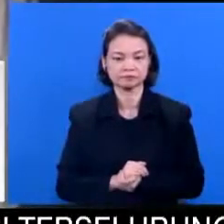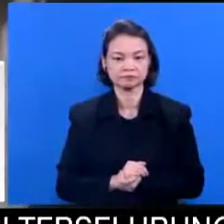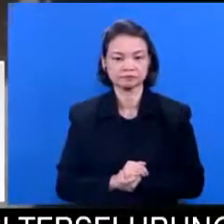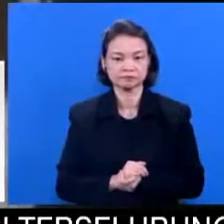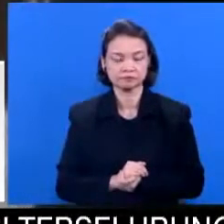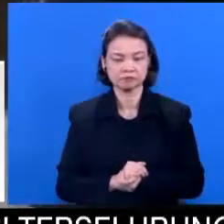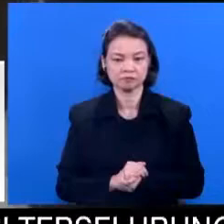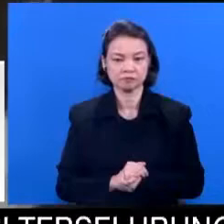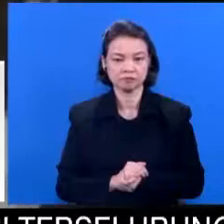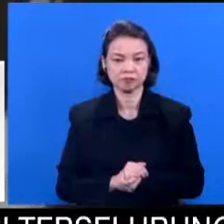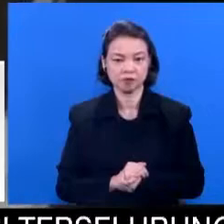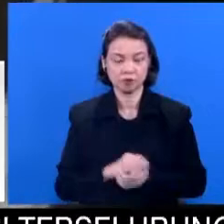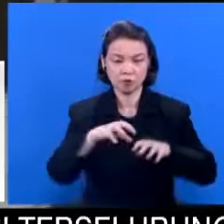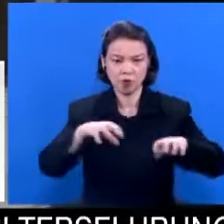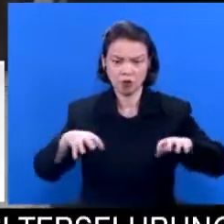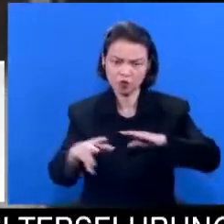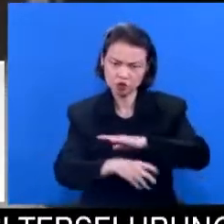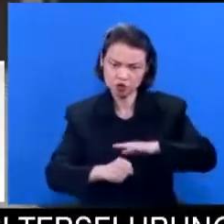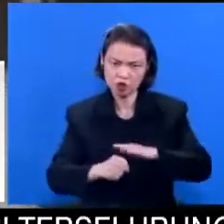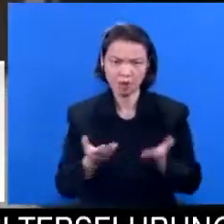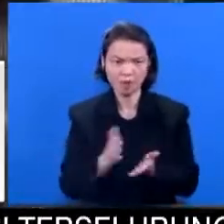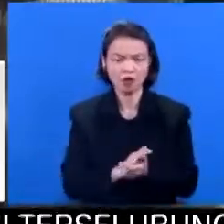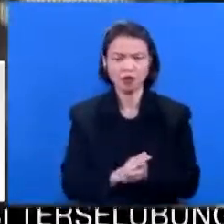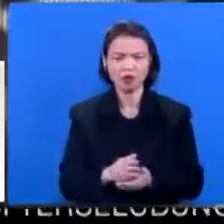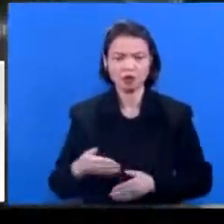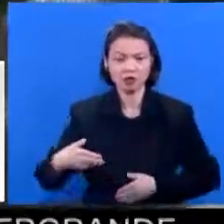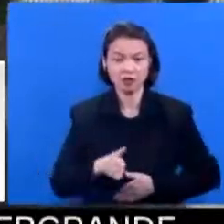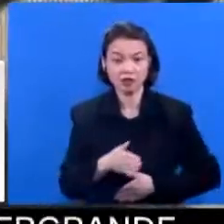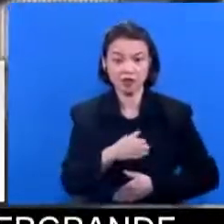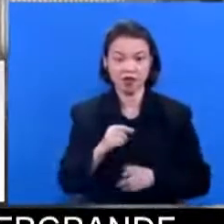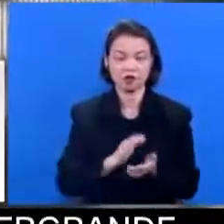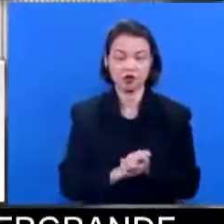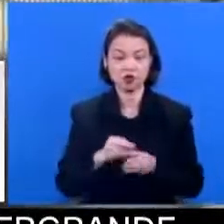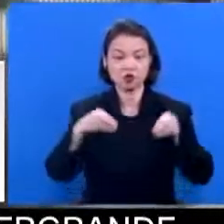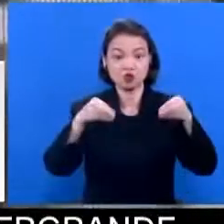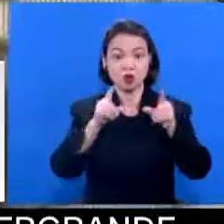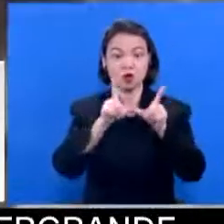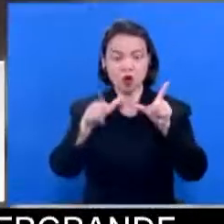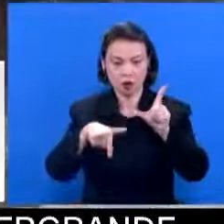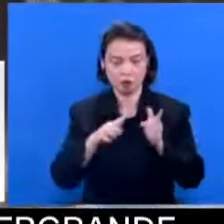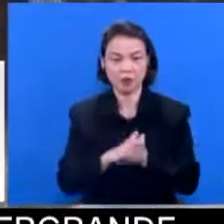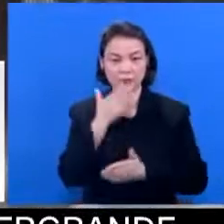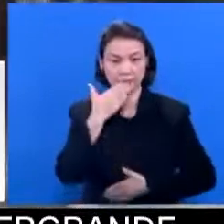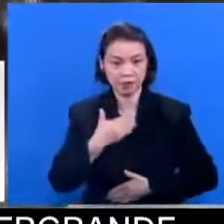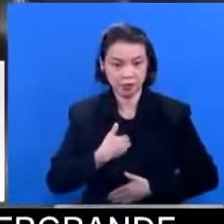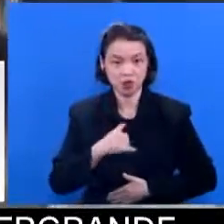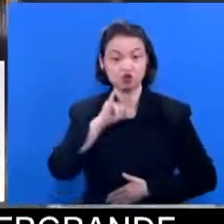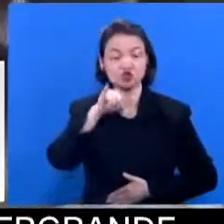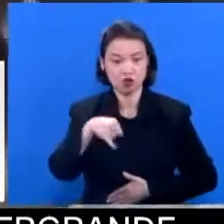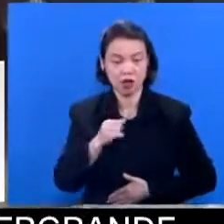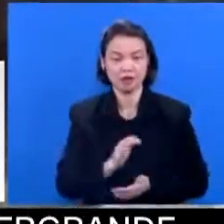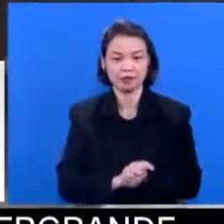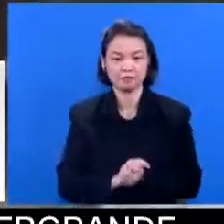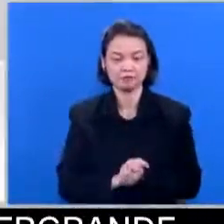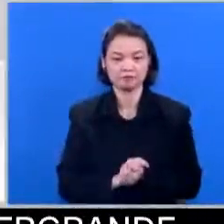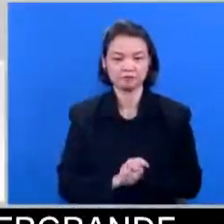Objek pencurian bisa apa saja, termasuk ikan mentah yang dijual di warung. Dari rekaman CCTV warung kelontong milik korban Junaidi di kawasan Simpang